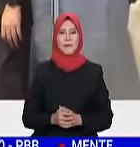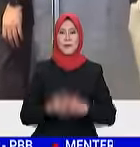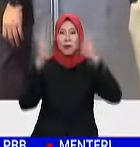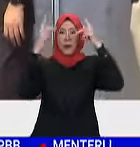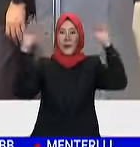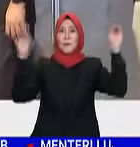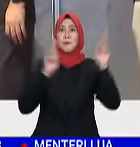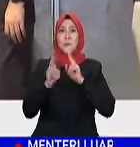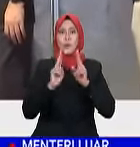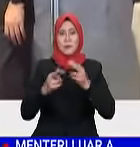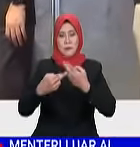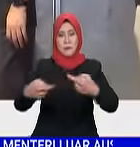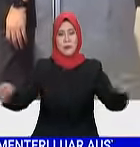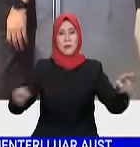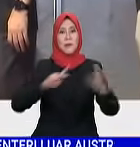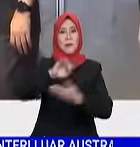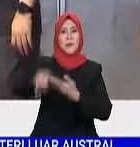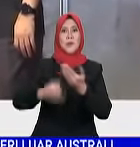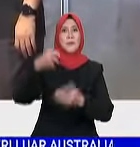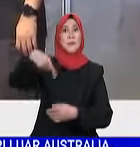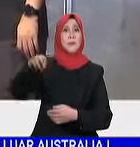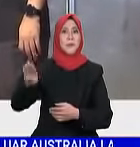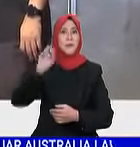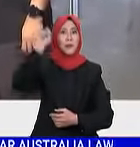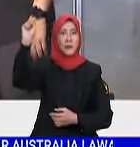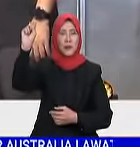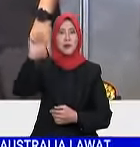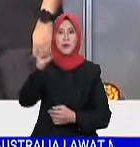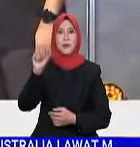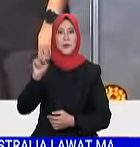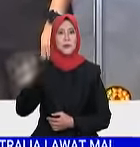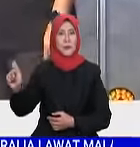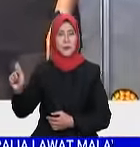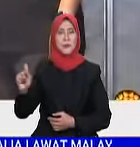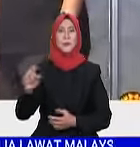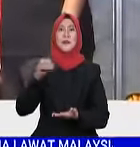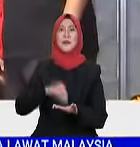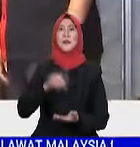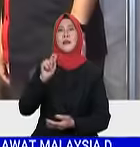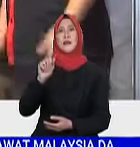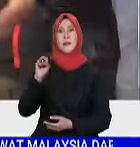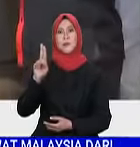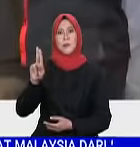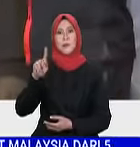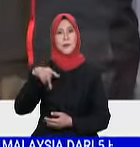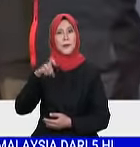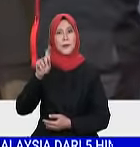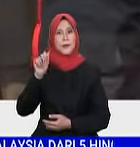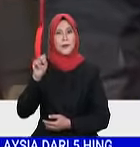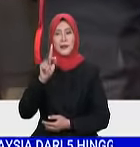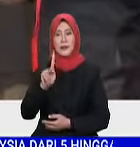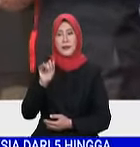Perdana Menteri berucap melancarkan projek lebuh raya Pan Borneo Sabah Zon Timur di dataran tamu Pekan Kota